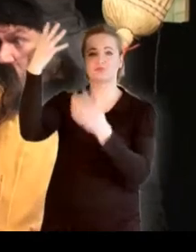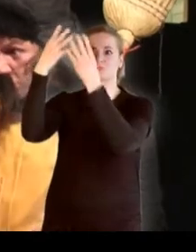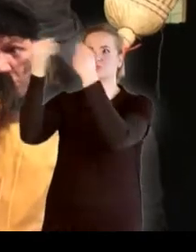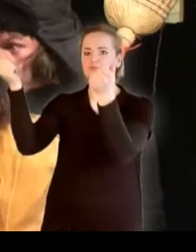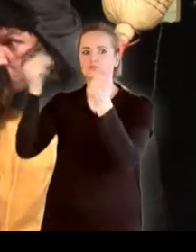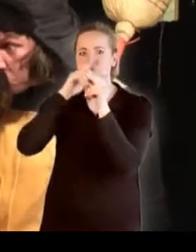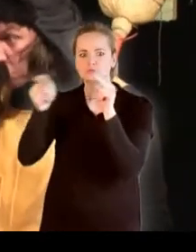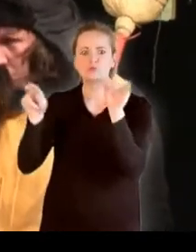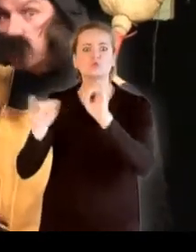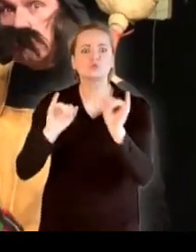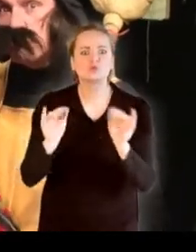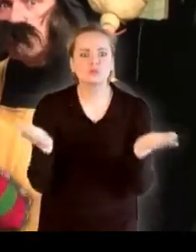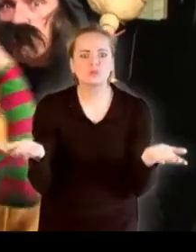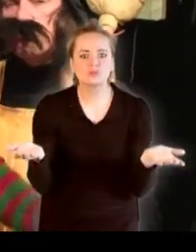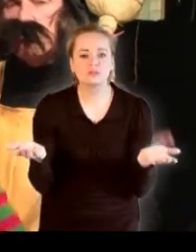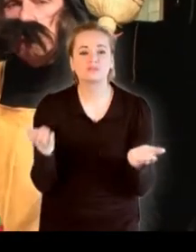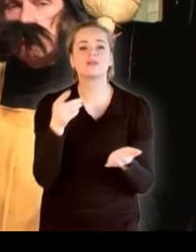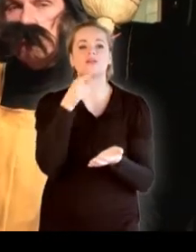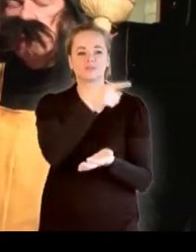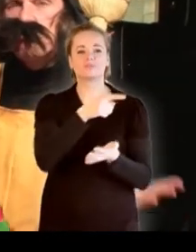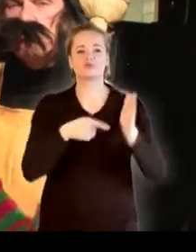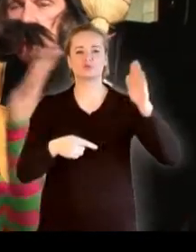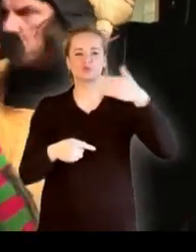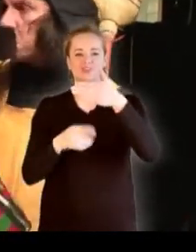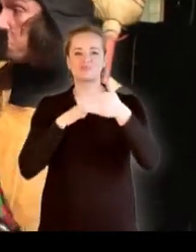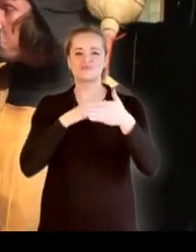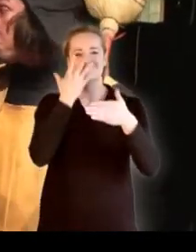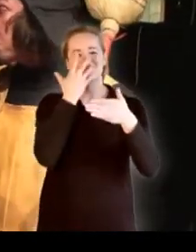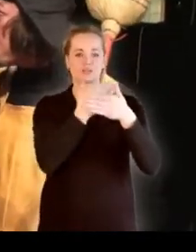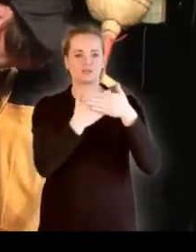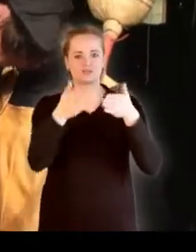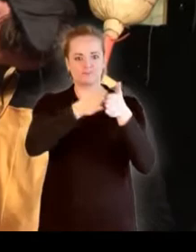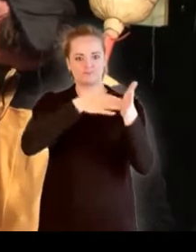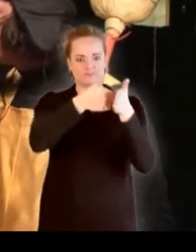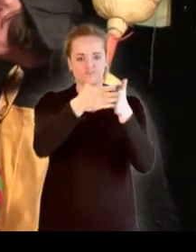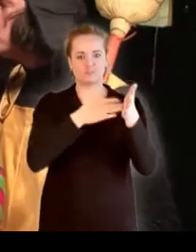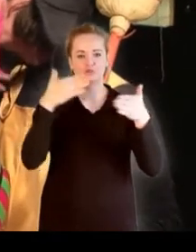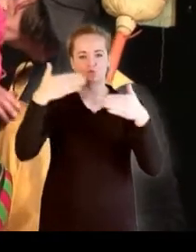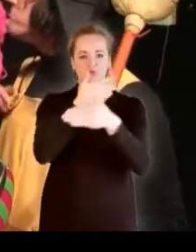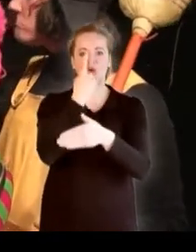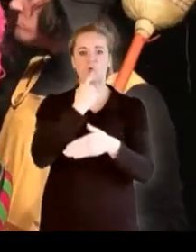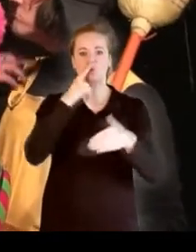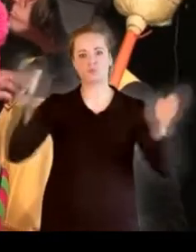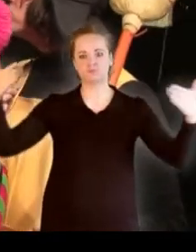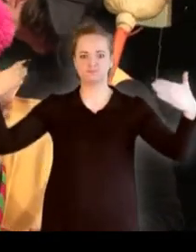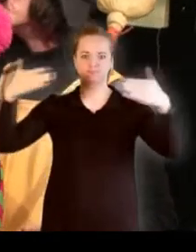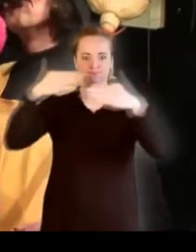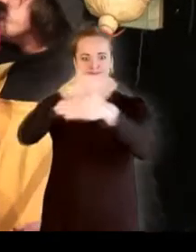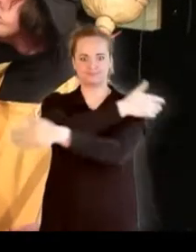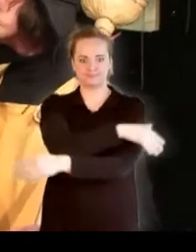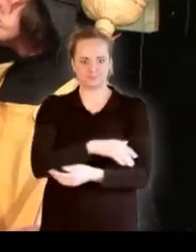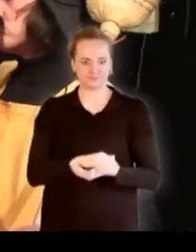ar jums neatrodo, kad žalią šviesą pagrobė komendatorė? O ką